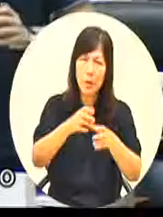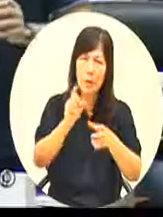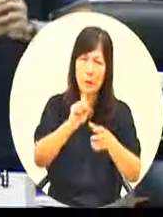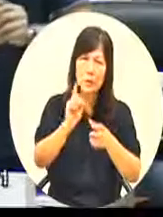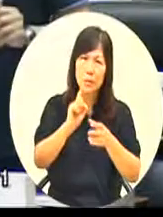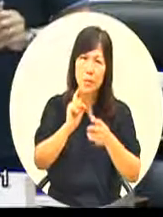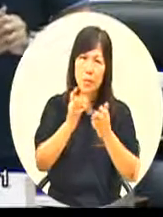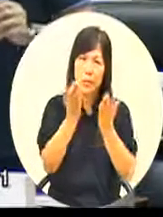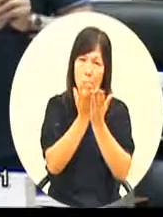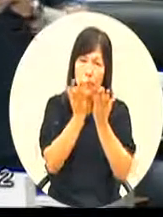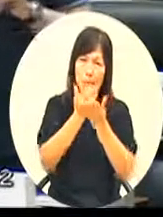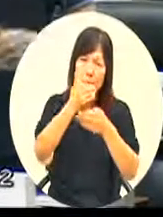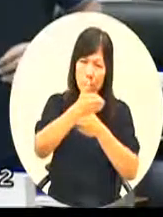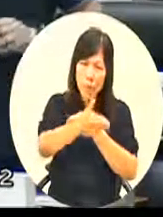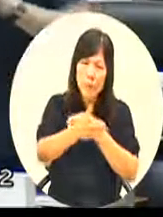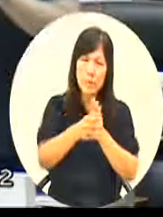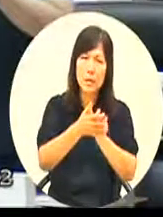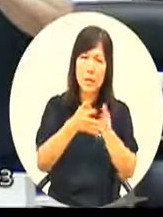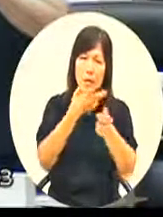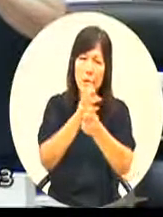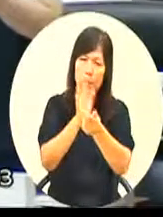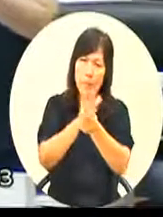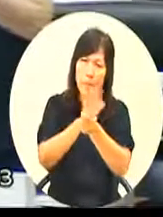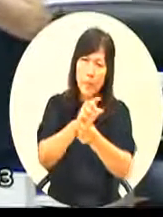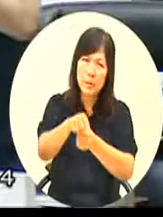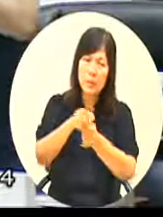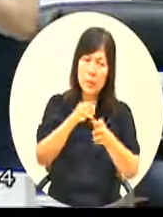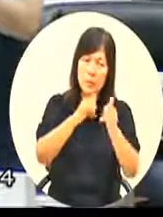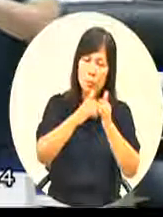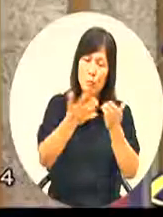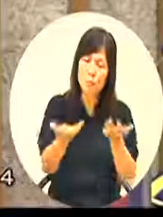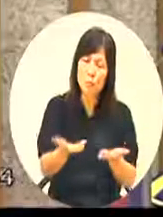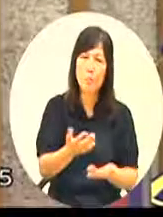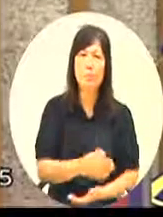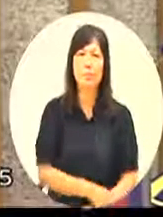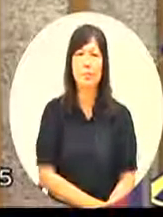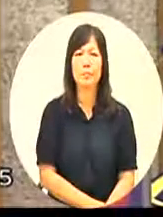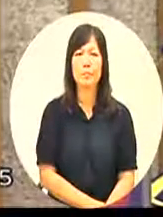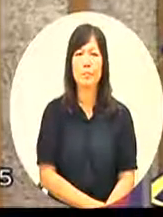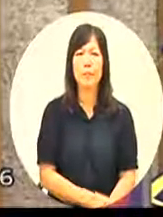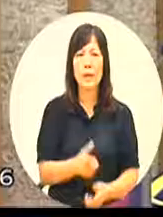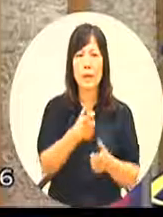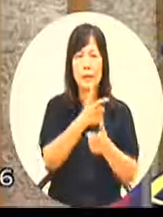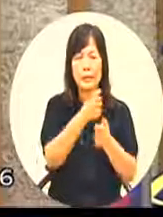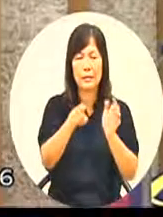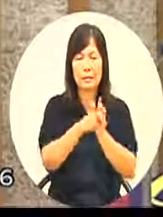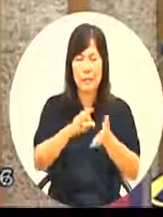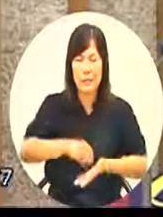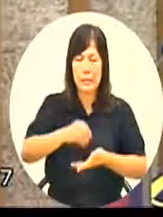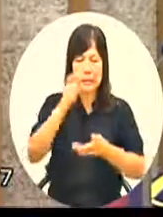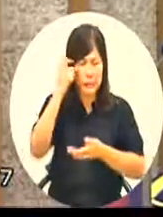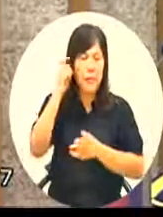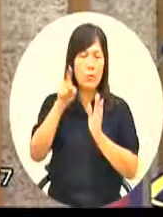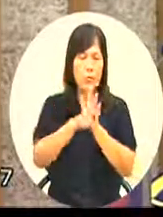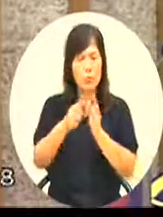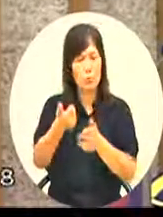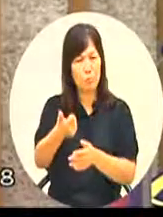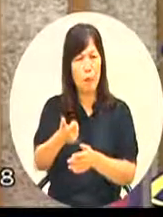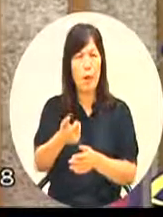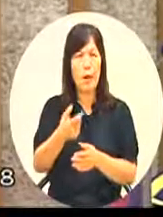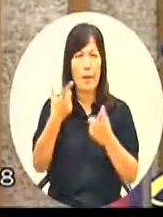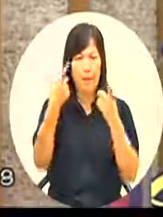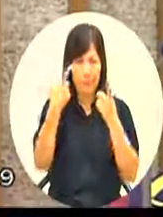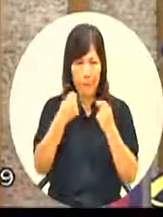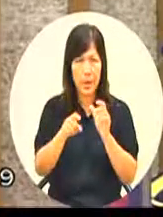种授课的班级来辅导我们的市民朋友？ 好，谢谢议员的这个建议，因为这个建议是非常好，因为我们原来